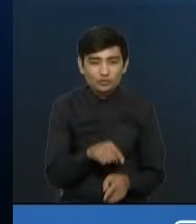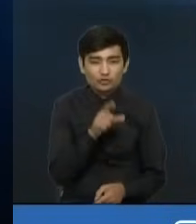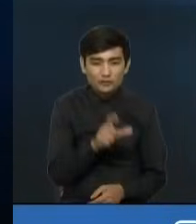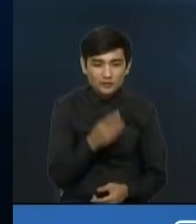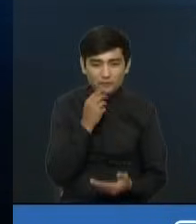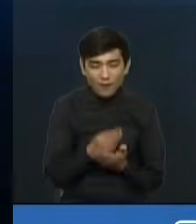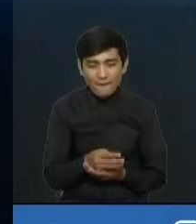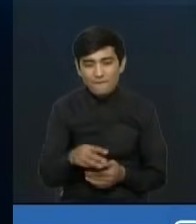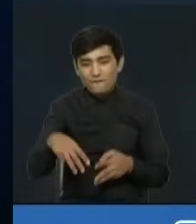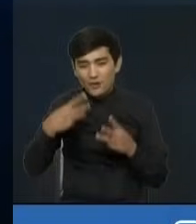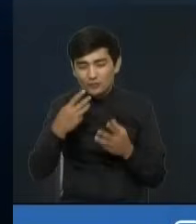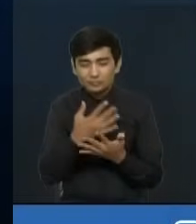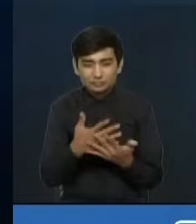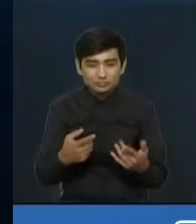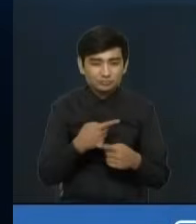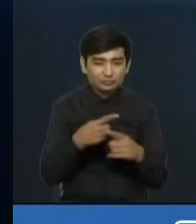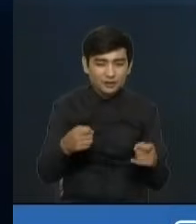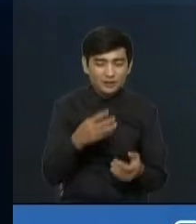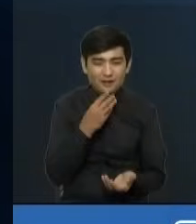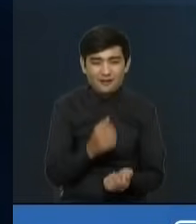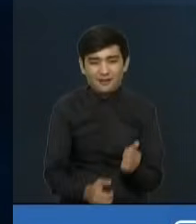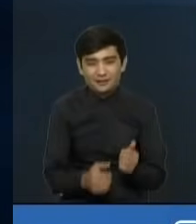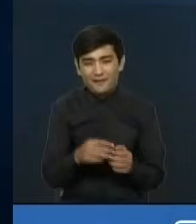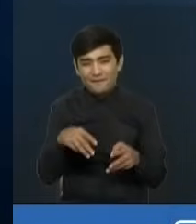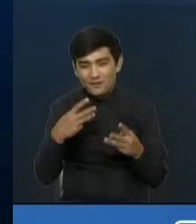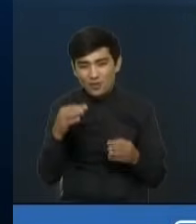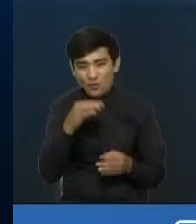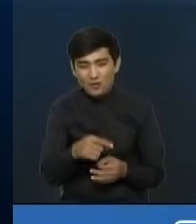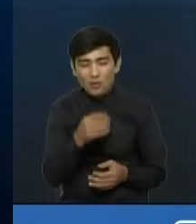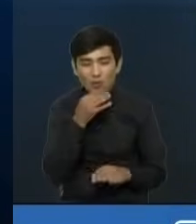свои видеопосты. Под каждым видеопостом прямо указано,